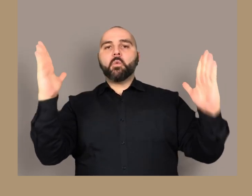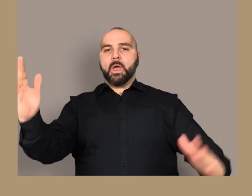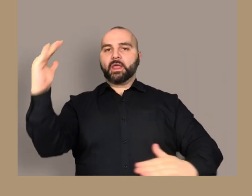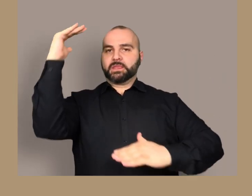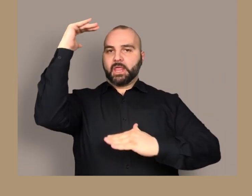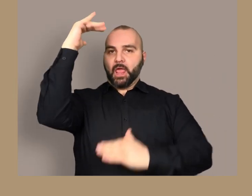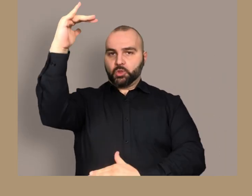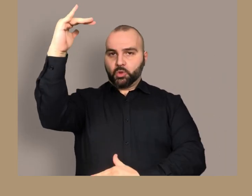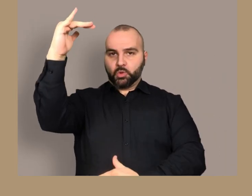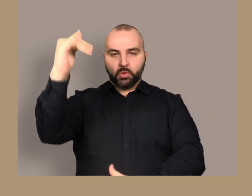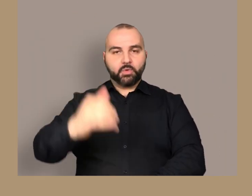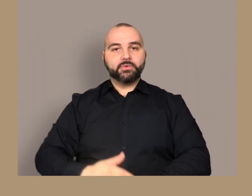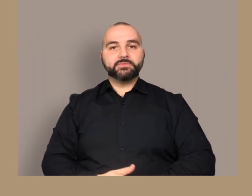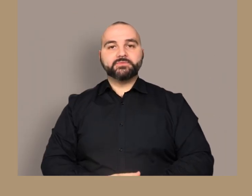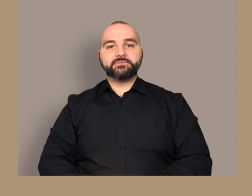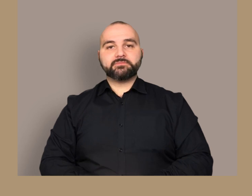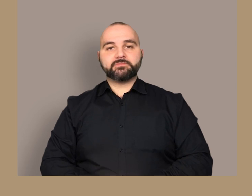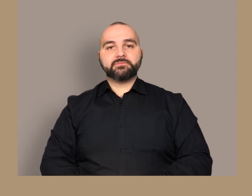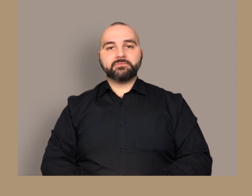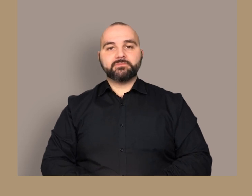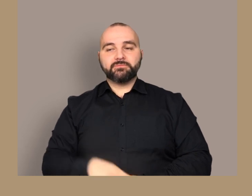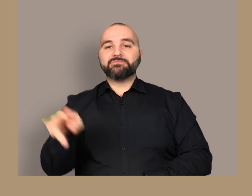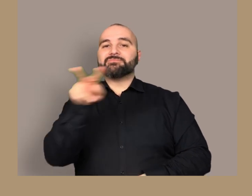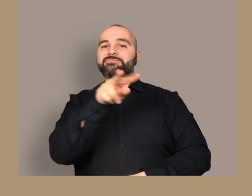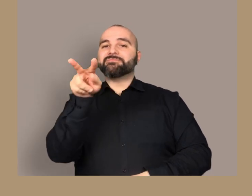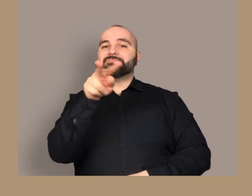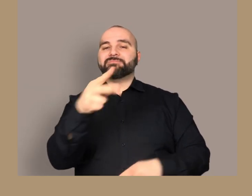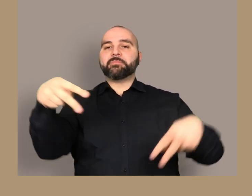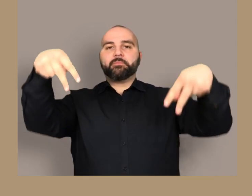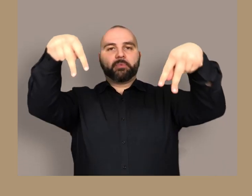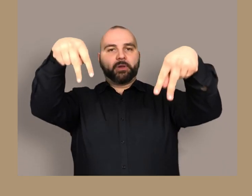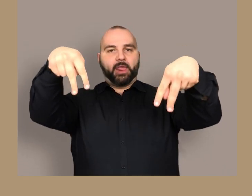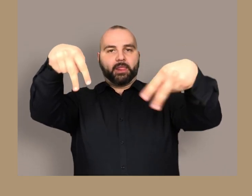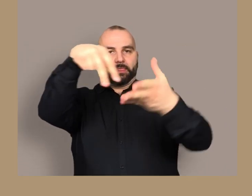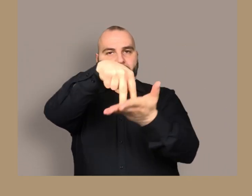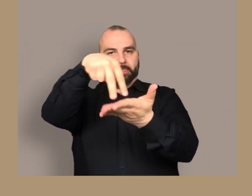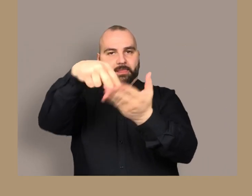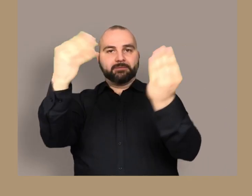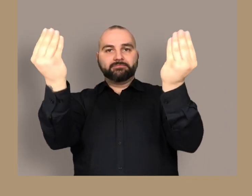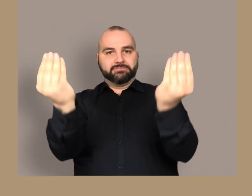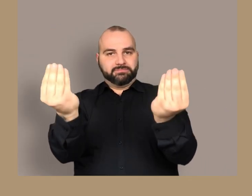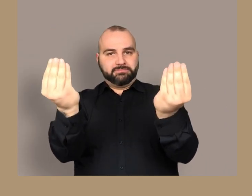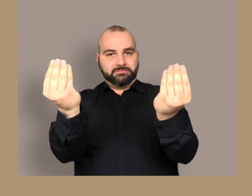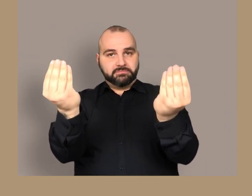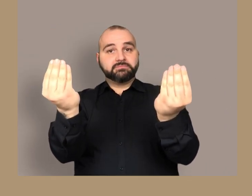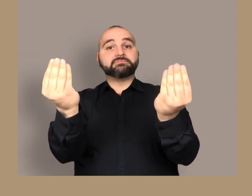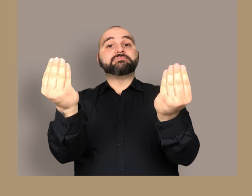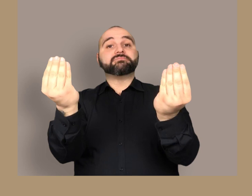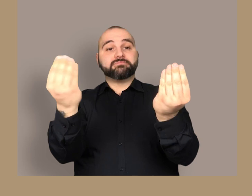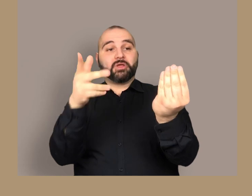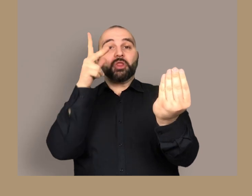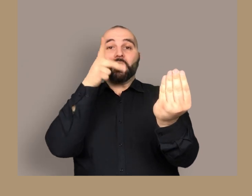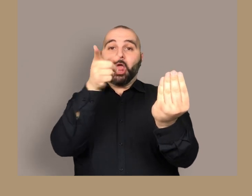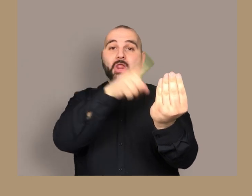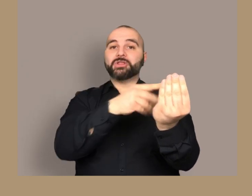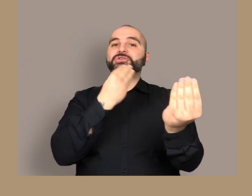formato quasi quadrato Due personaggi sono in piedi Una giovane donna sulla sinistra mostra ad